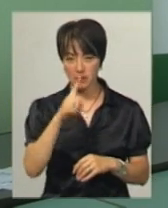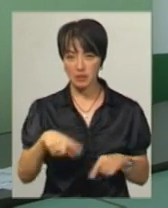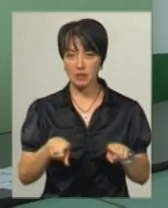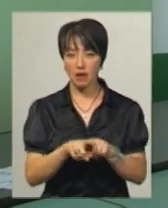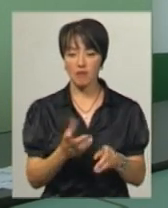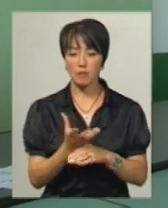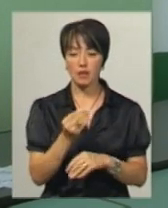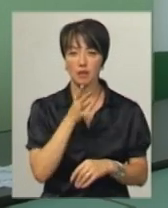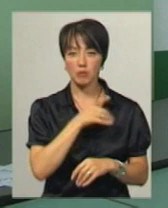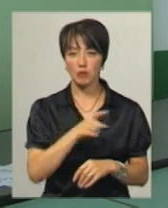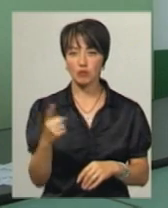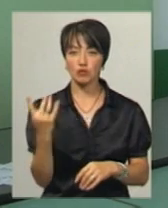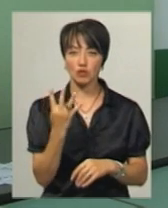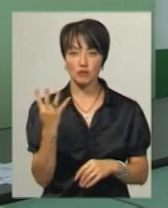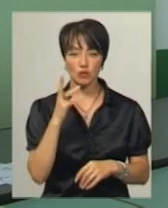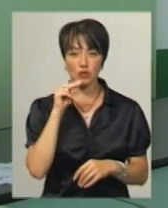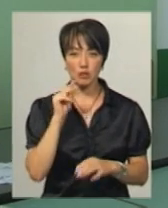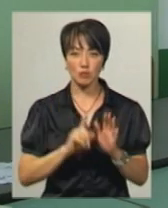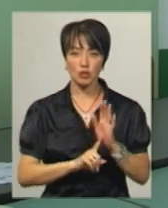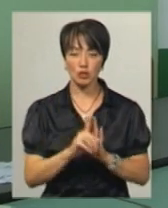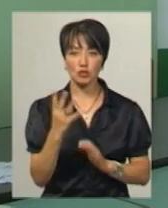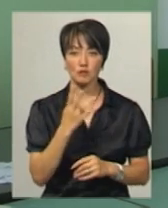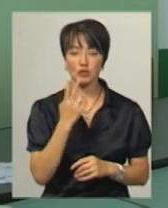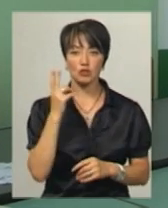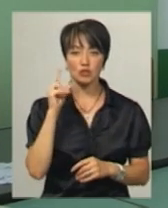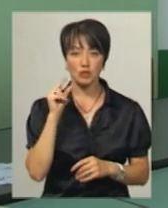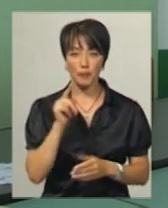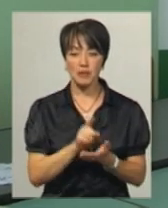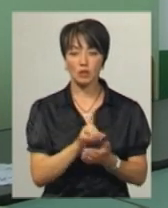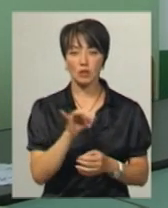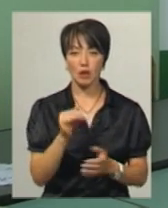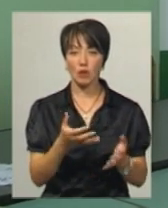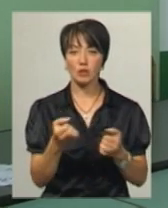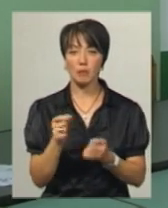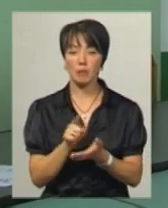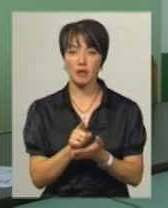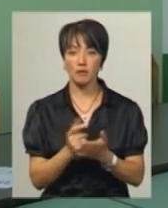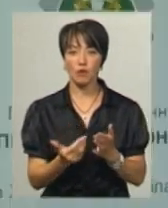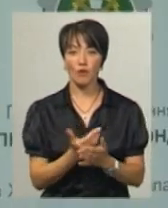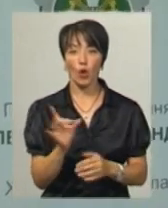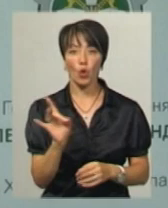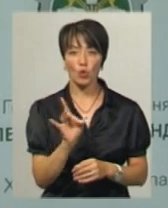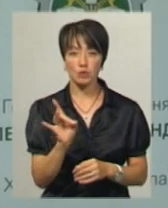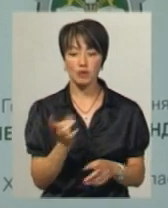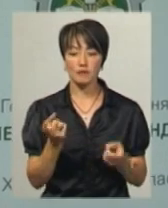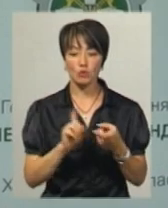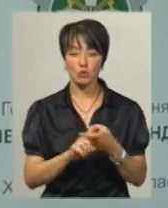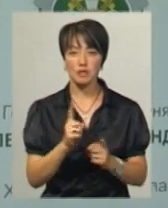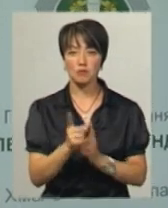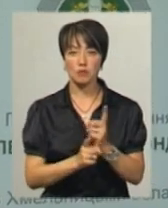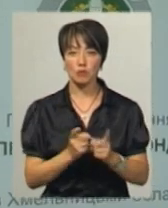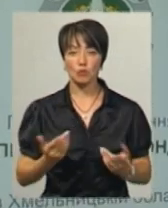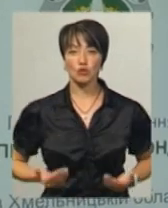виплатний період починається 4-го числа, то 4-го числа пенсіонери вже отримають пенсію в нових розмірах. Зв'язку із зміною